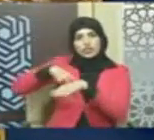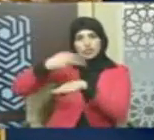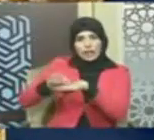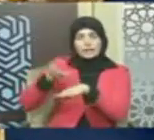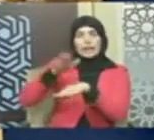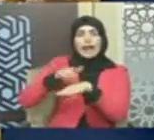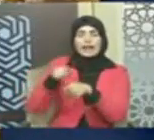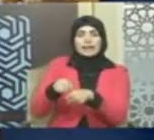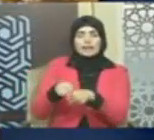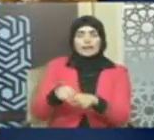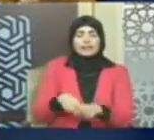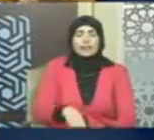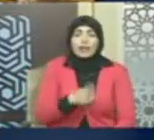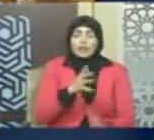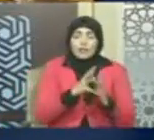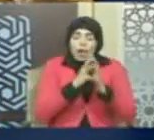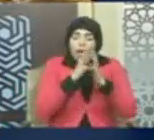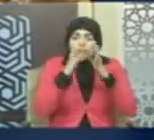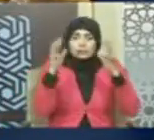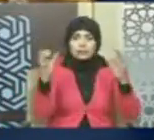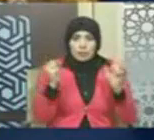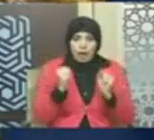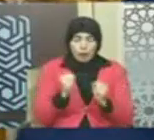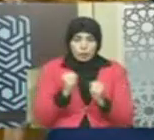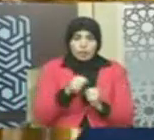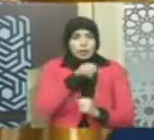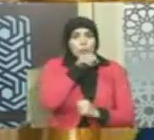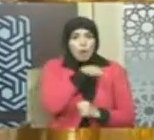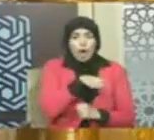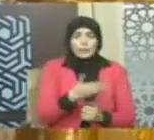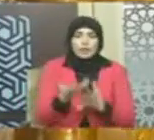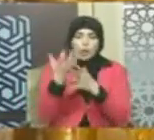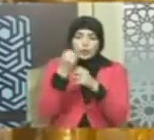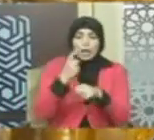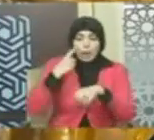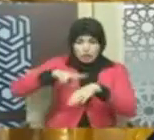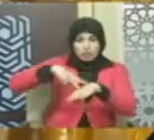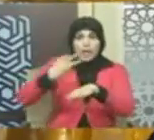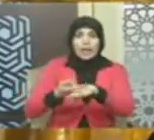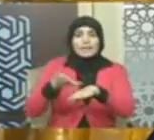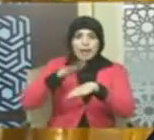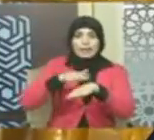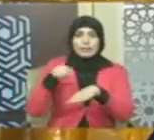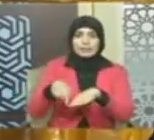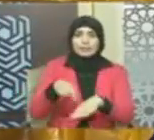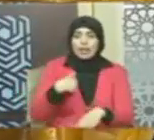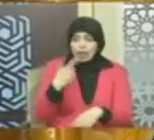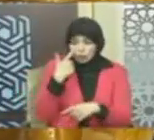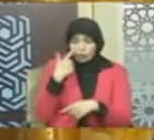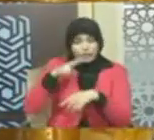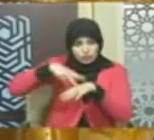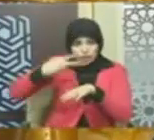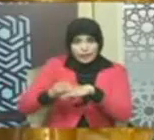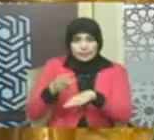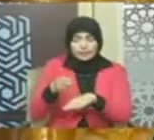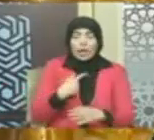أي شهادة أعظم من شهادة رسول الله: اللهم إن عبدك